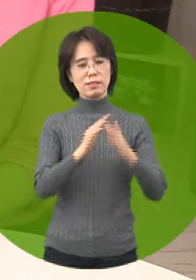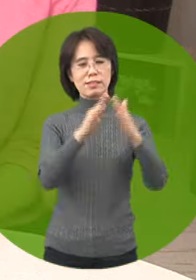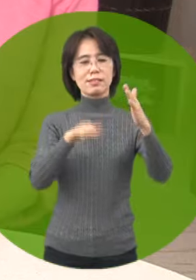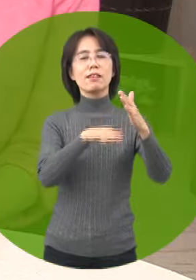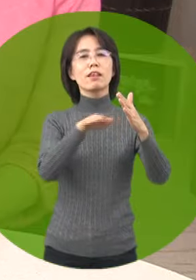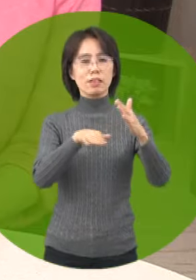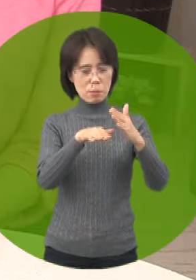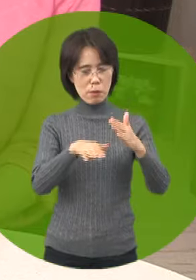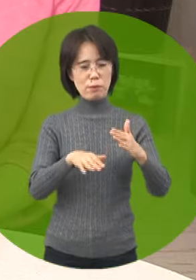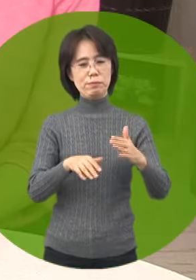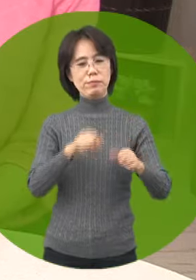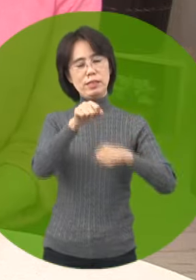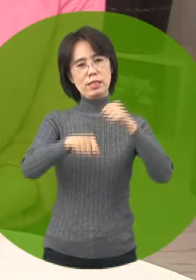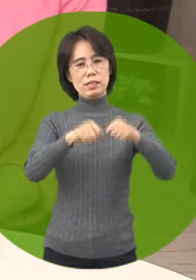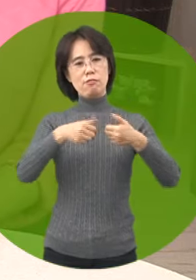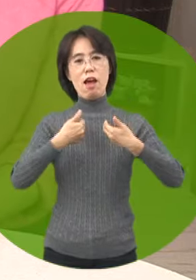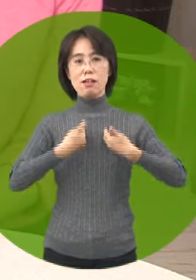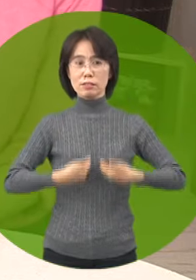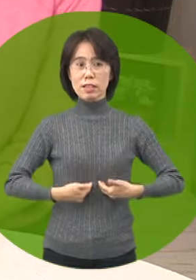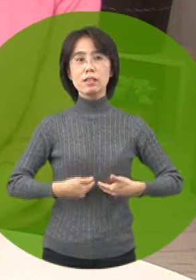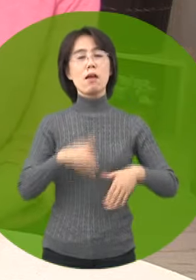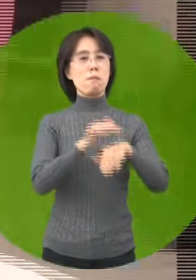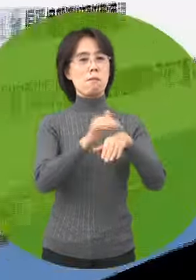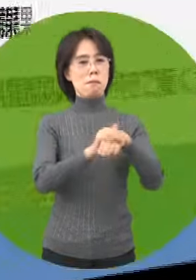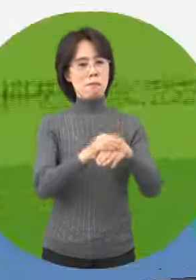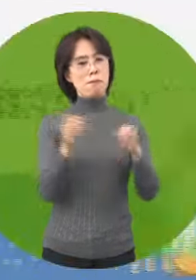車の安全利用について話し合いましょう。